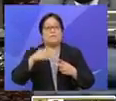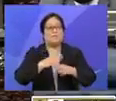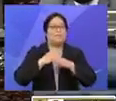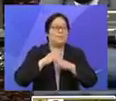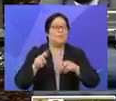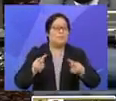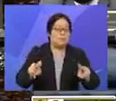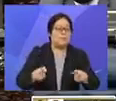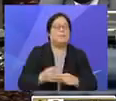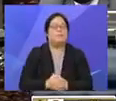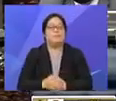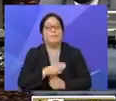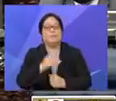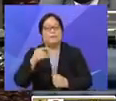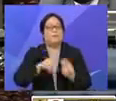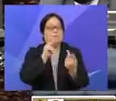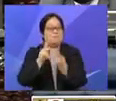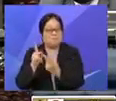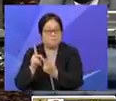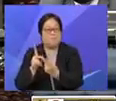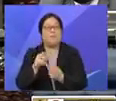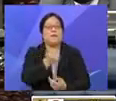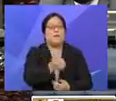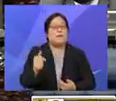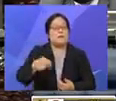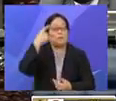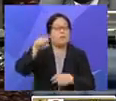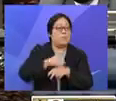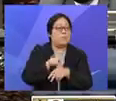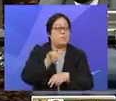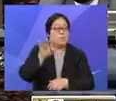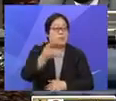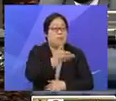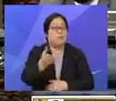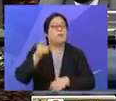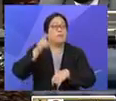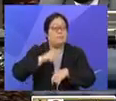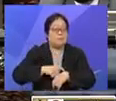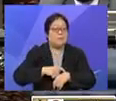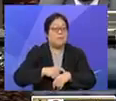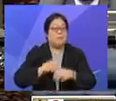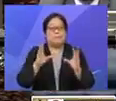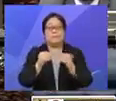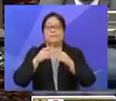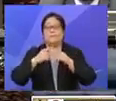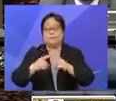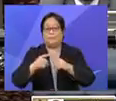palingan adn-127 ilah Devina kita bakal melantai ataupun meresap